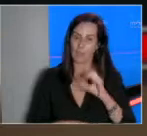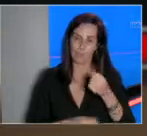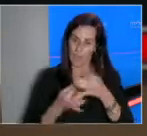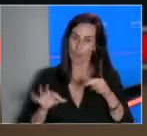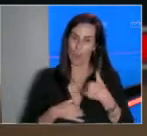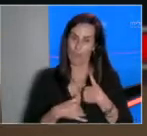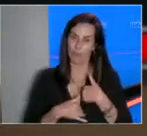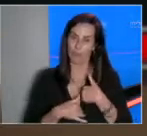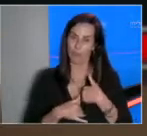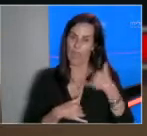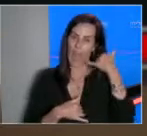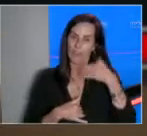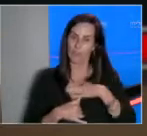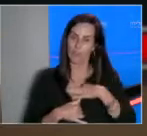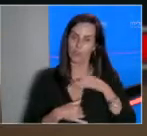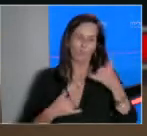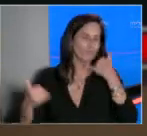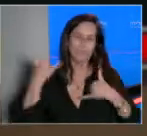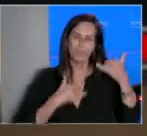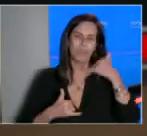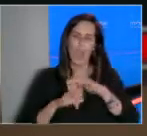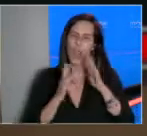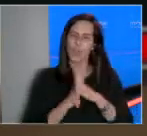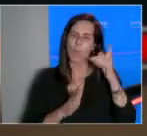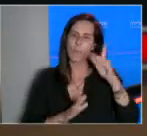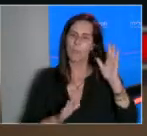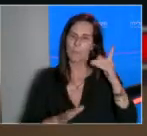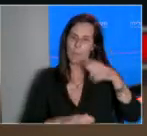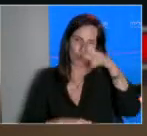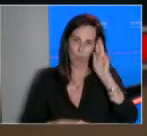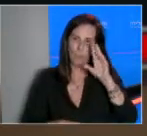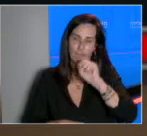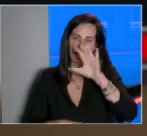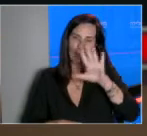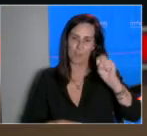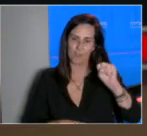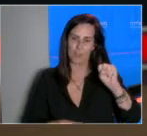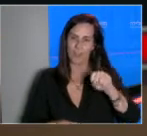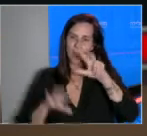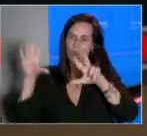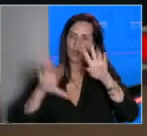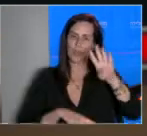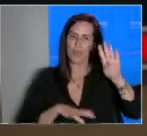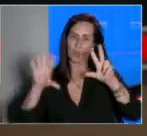תרשה לי, הטלפון שלי, יכולים להתקשר על כל איום כמאיימים על ההורים,